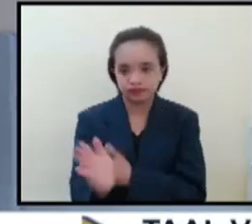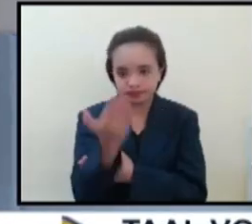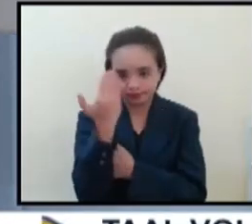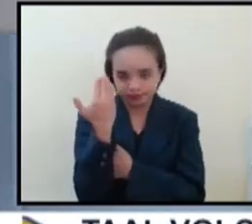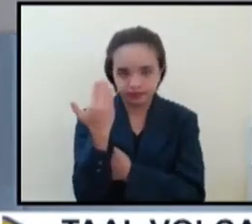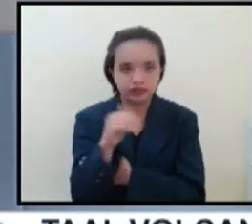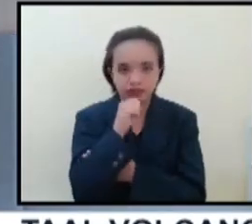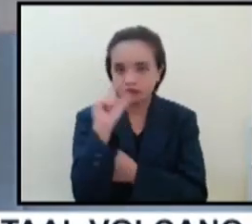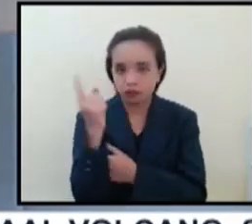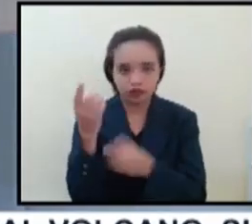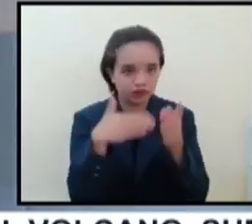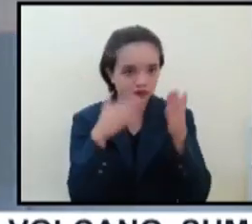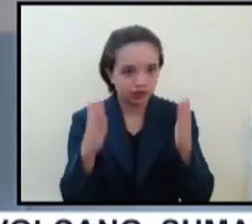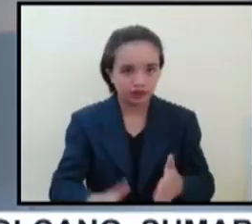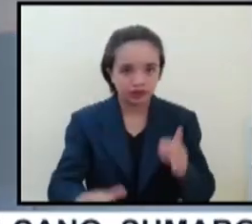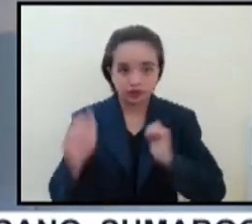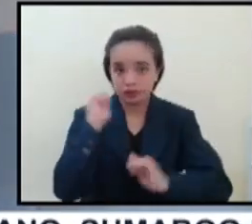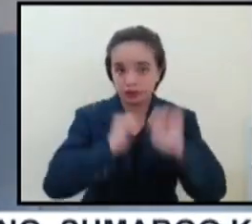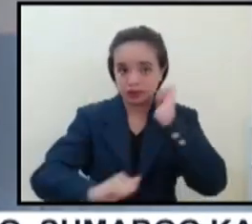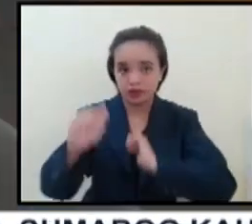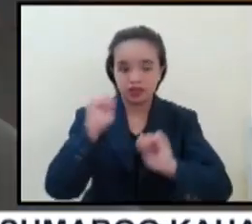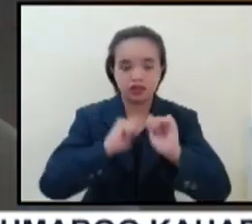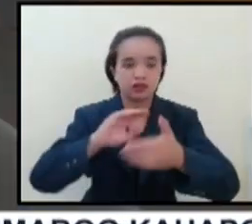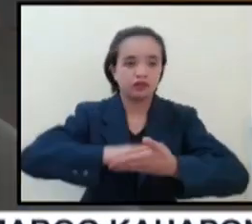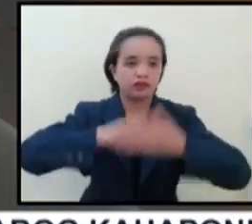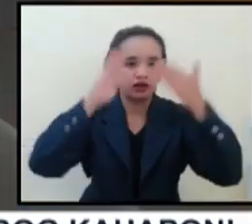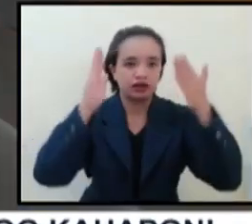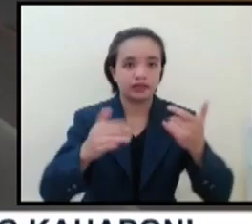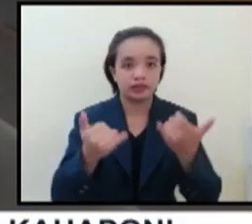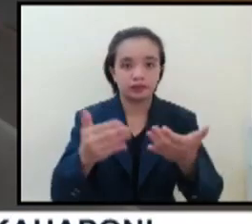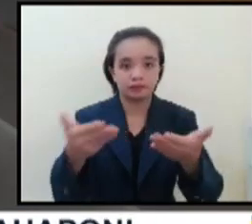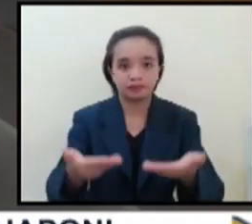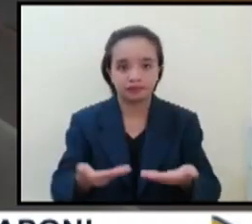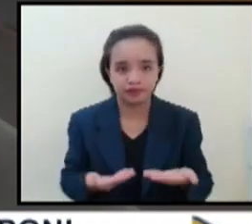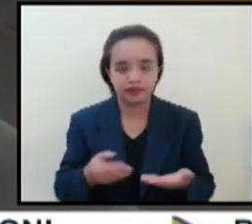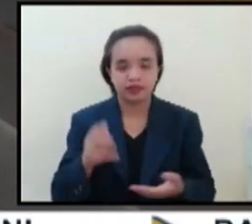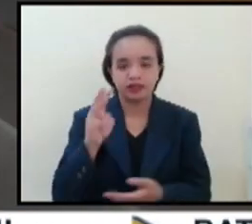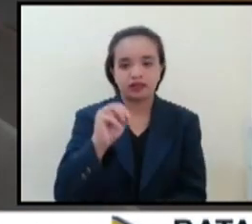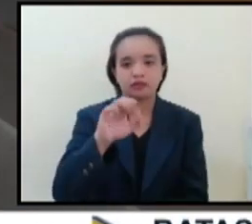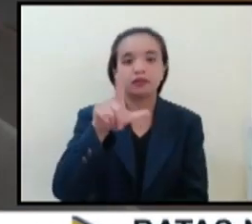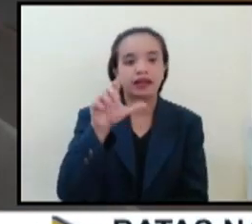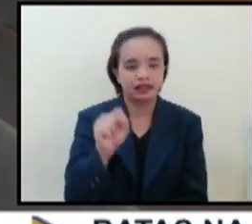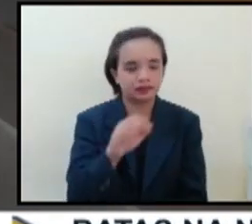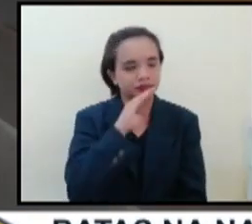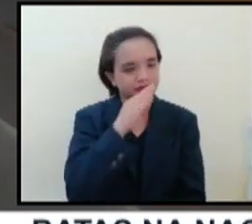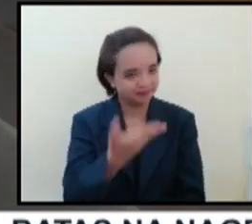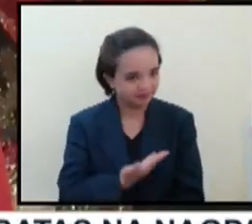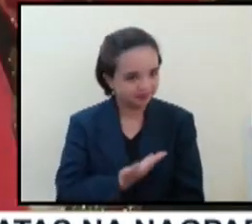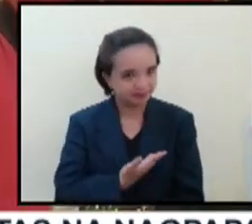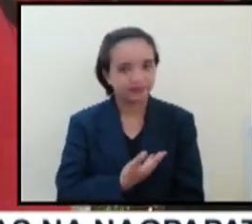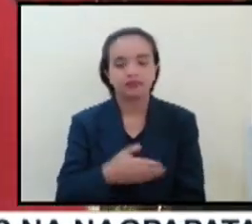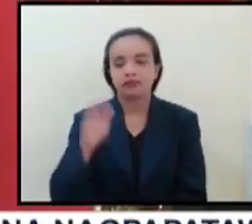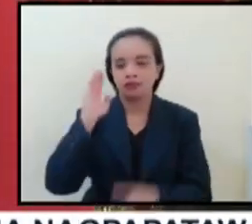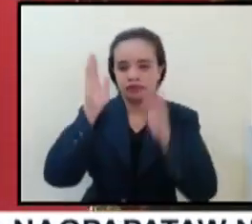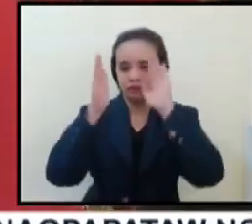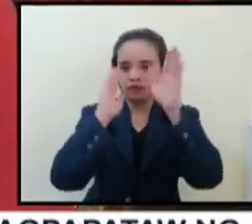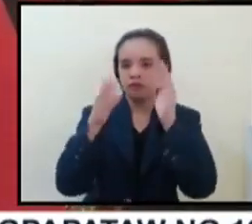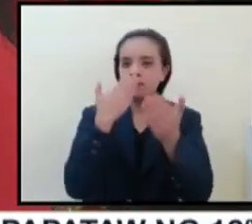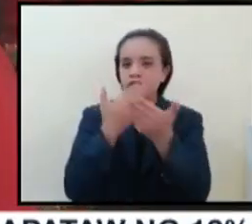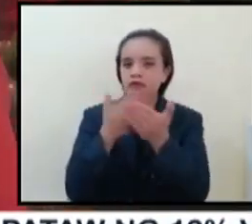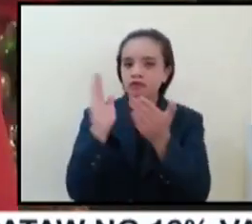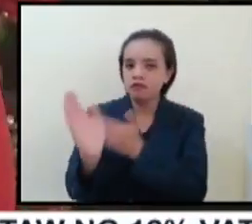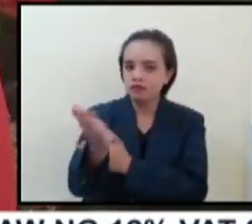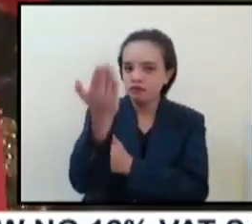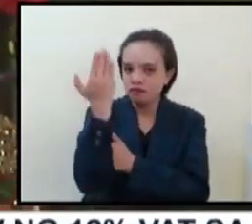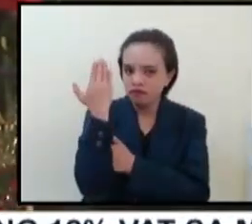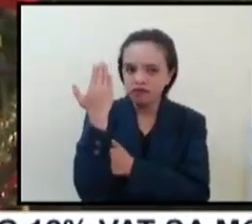singer, actress, abay vlogger pa. Let's all welcome Miles Poblete. Welcome! Hello! Magandang umaga! Grabe, pinuhay